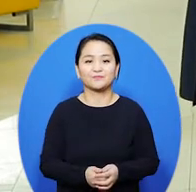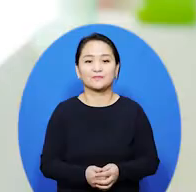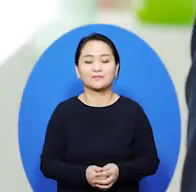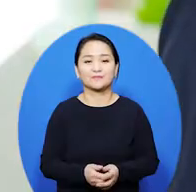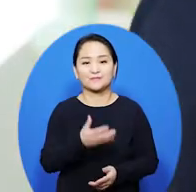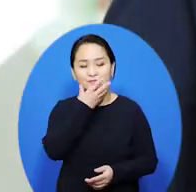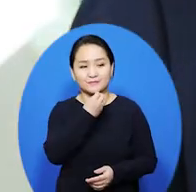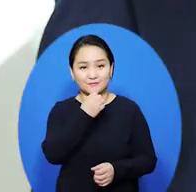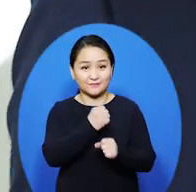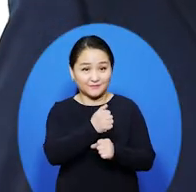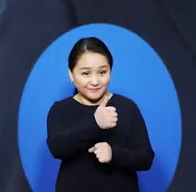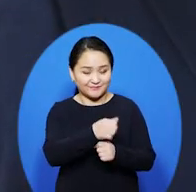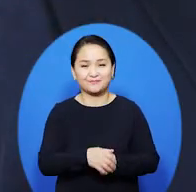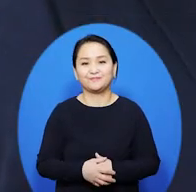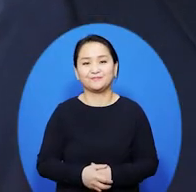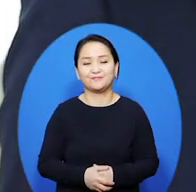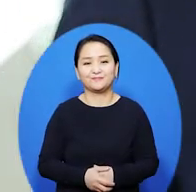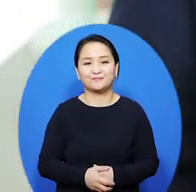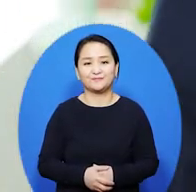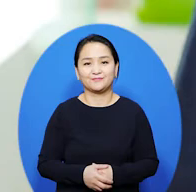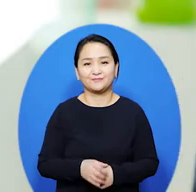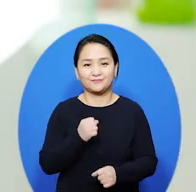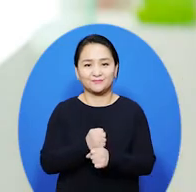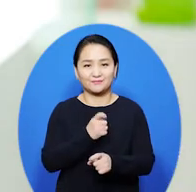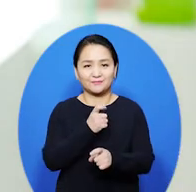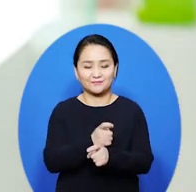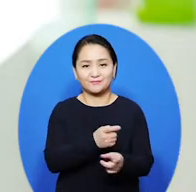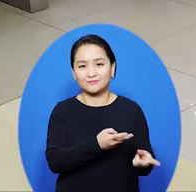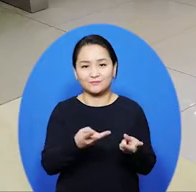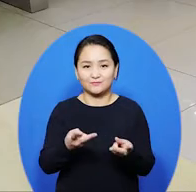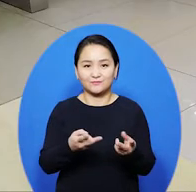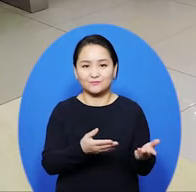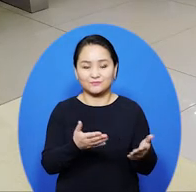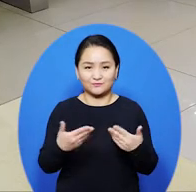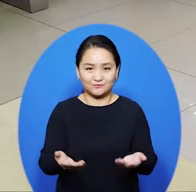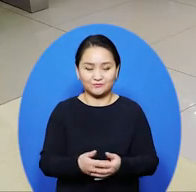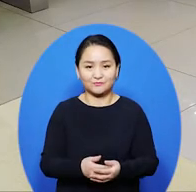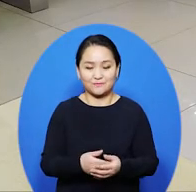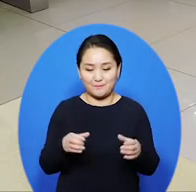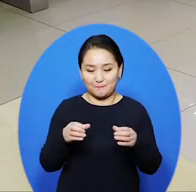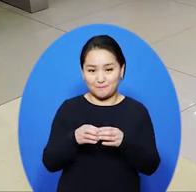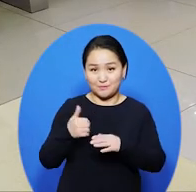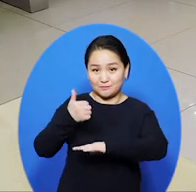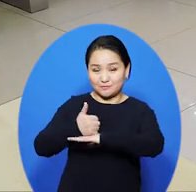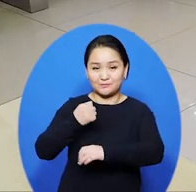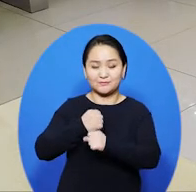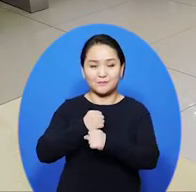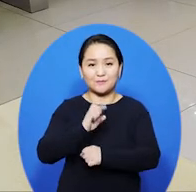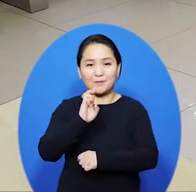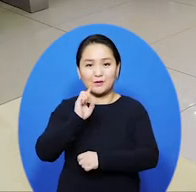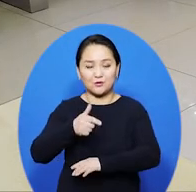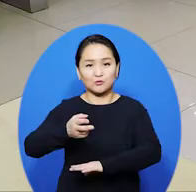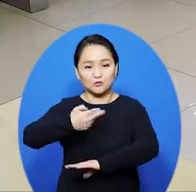сайхан байна уу? Сайхан. Танаас ярилцсан. За. Хөдөлмөр халамжийн үйлчилгээг үзүүлж байгаа энэ баг хамт олон нэг та өдөрт зохион байгуулж байгаа